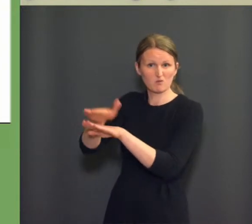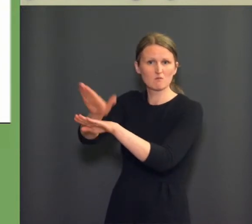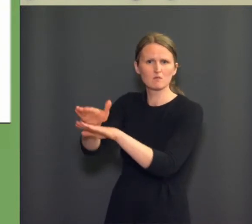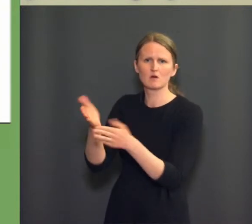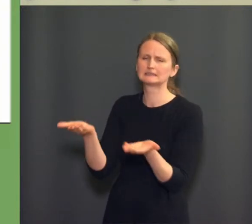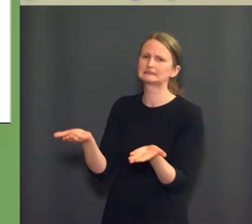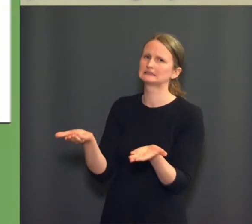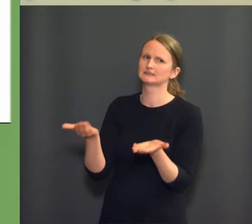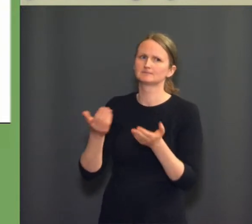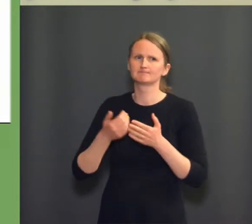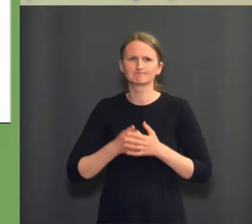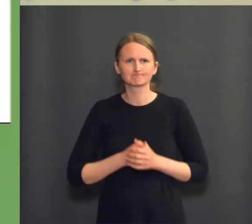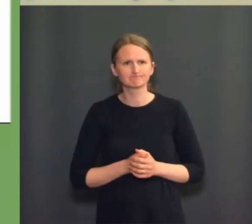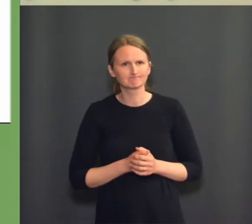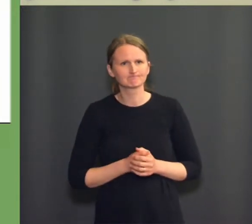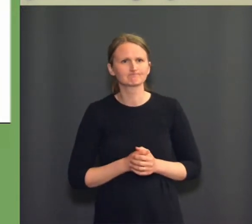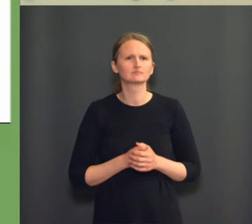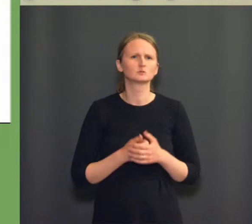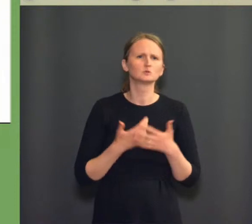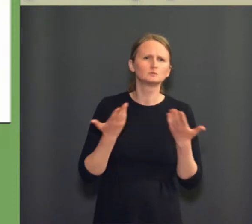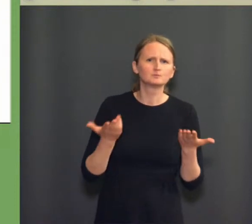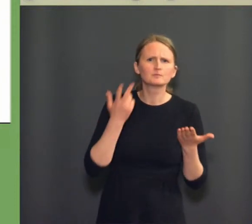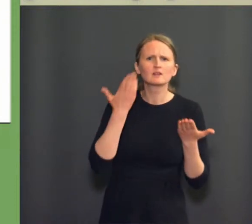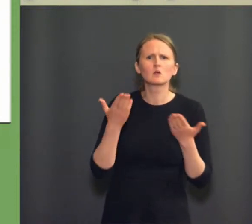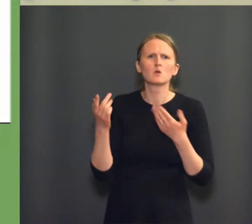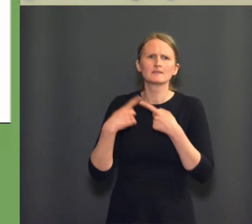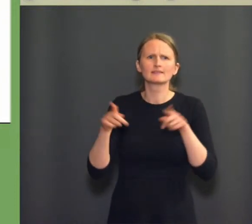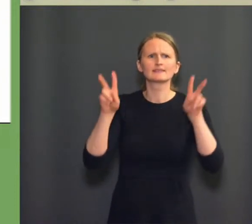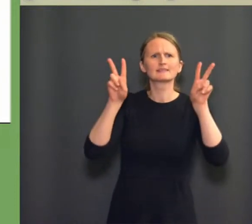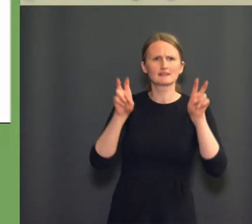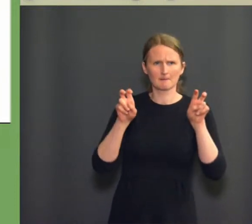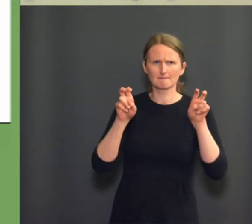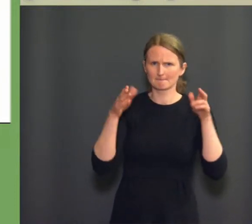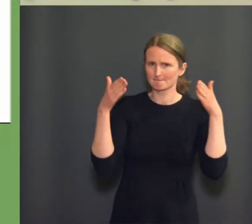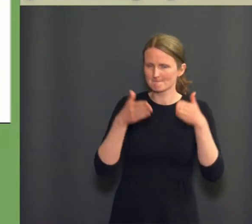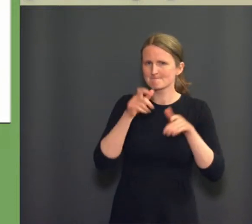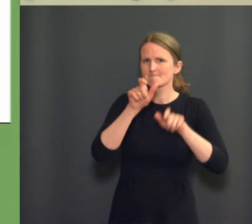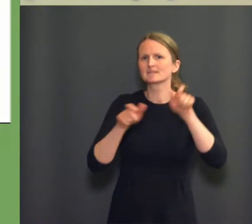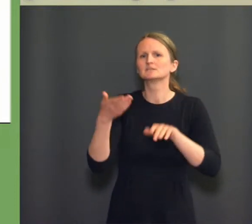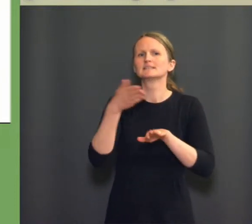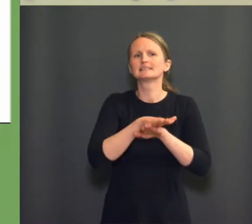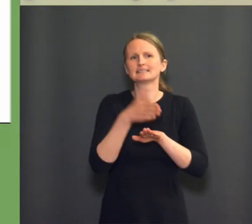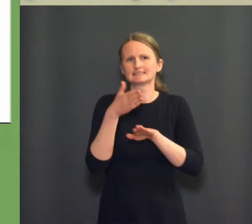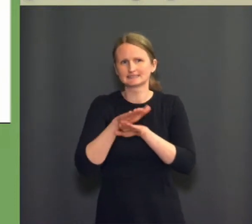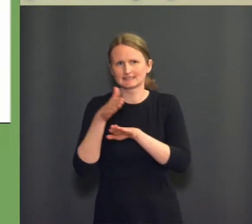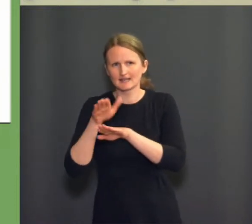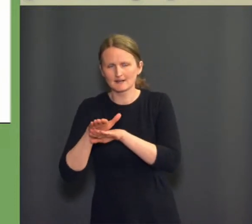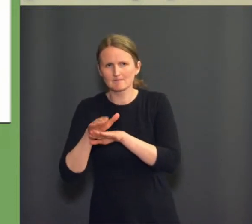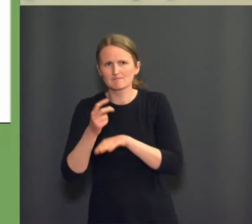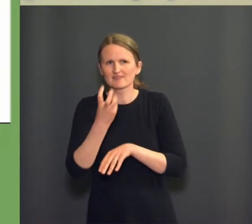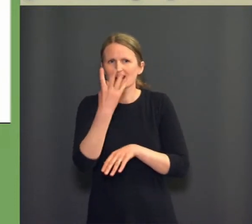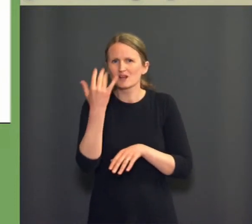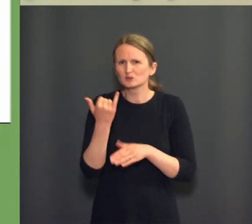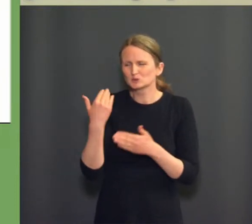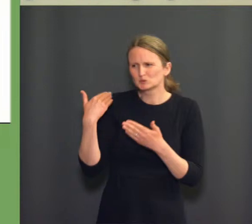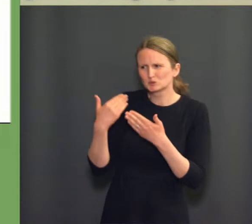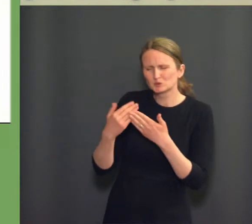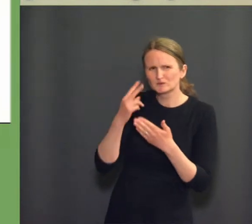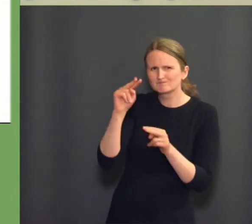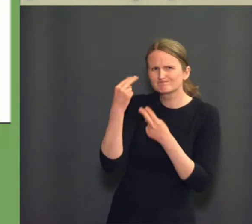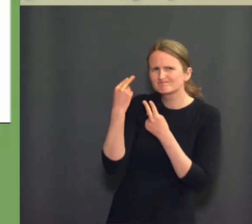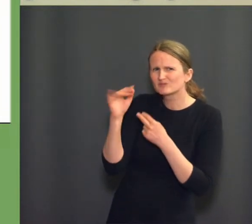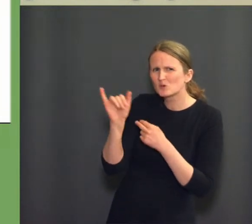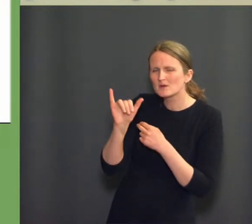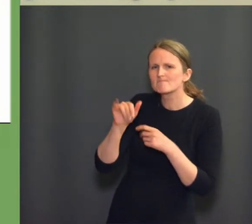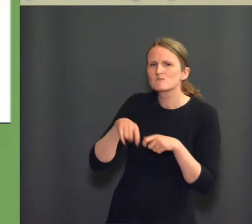Au niveau des décès, nous constatons depuis quelques jours, et ceci s'accentue, que le nombre de décès augmente. Et augmente petit à petit,